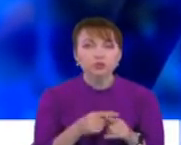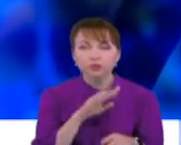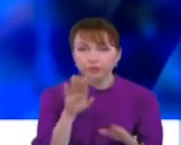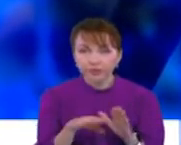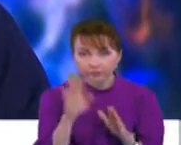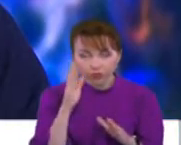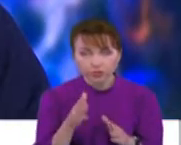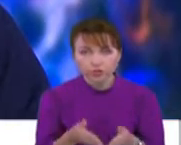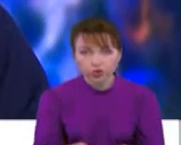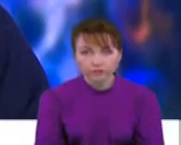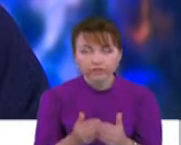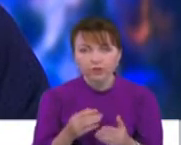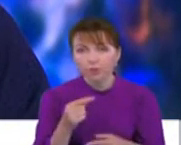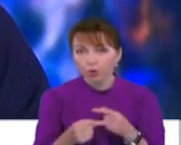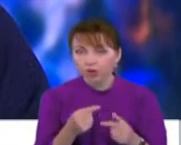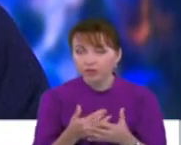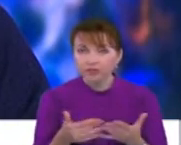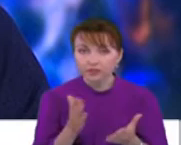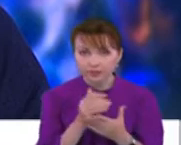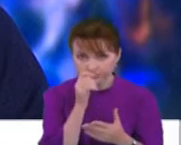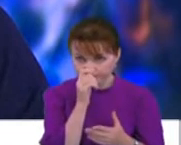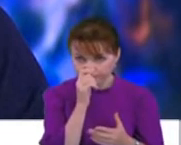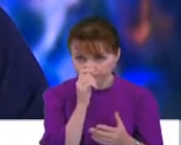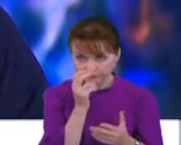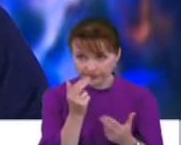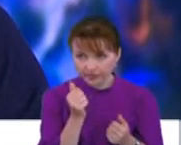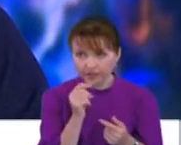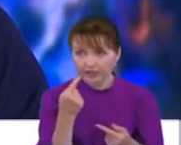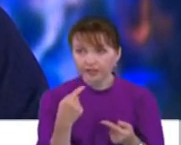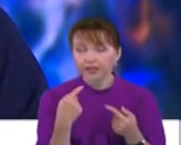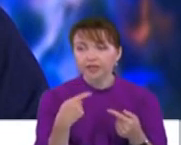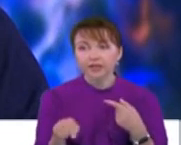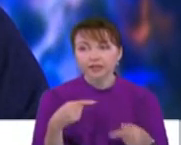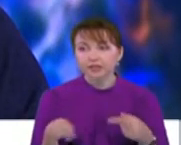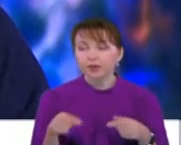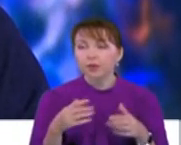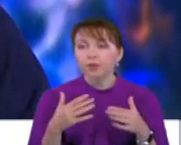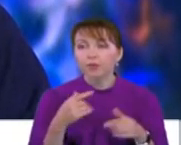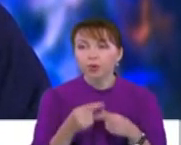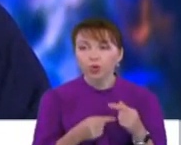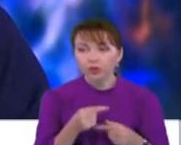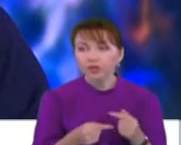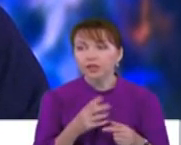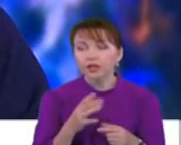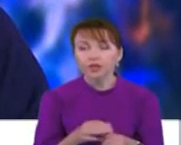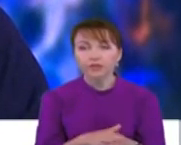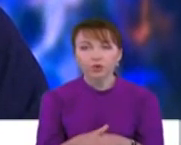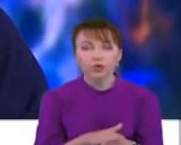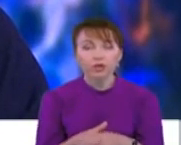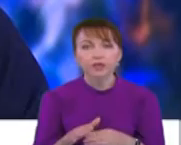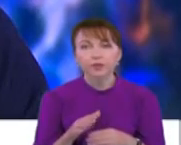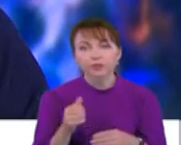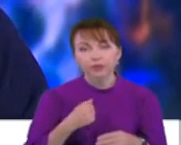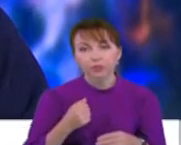човни, там вже покоління різні є. Так, різні покоління, і в той же час виконання бойових завдань,